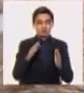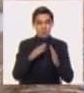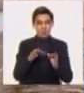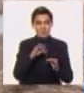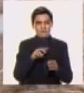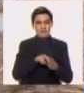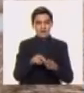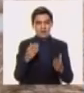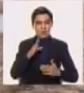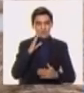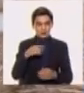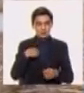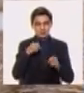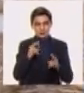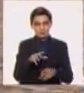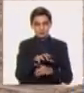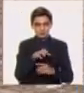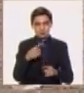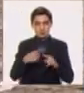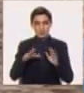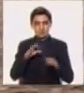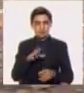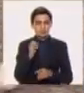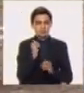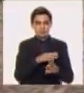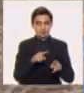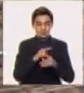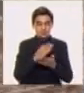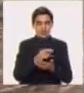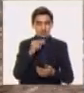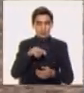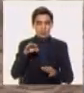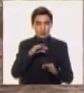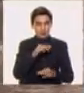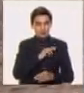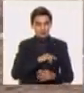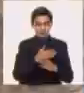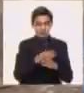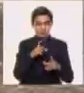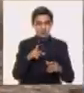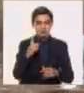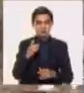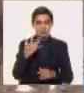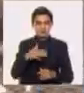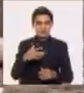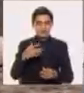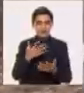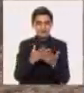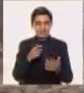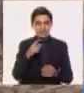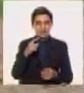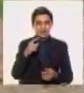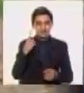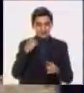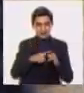зияны тиіп тұрған суларды қауіпсіз аймаққа айдап жүр. Төтенше жағдай қызметінің айтуынша, суды айдауға 57 бірлік насостық техника